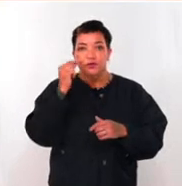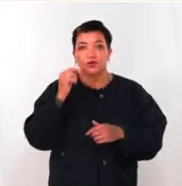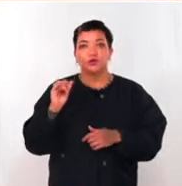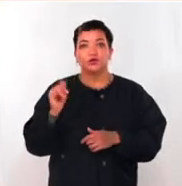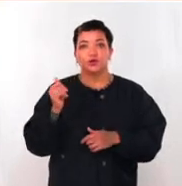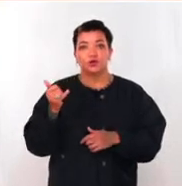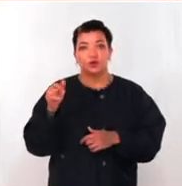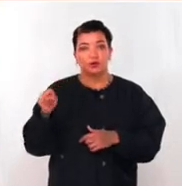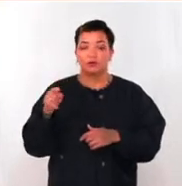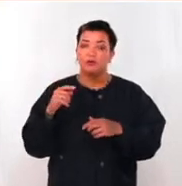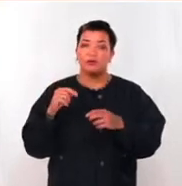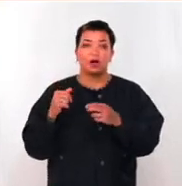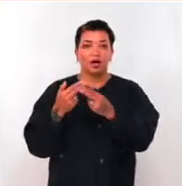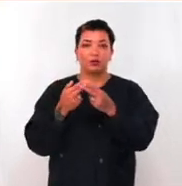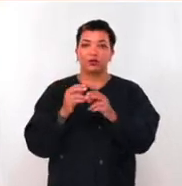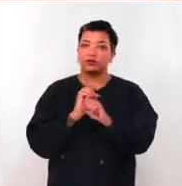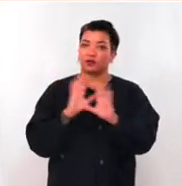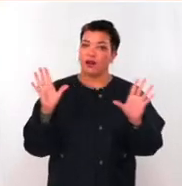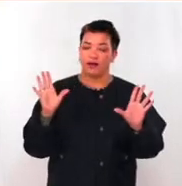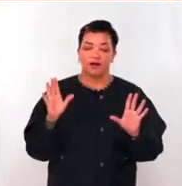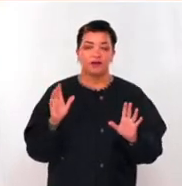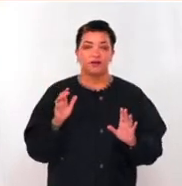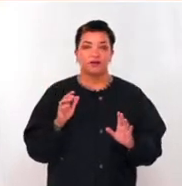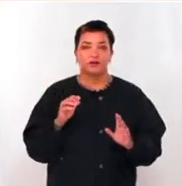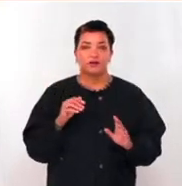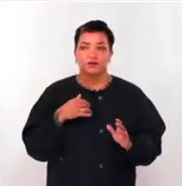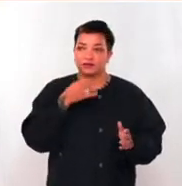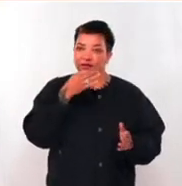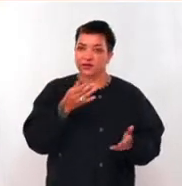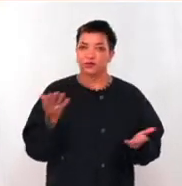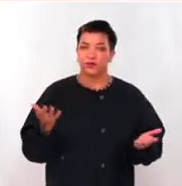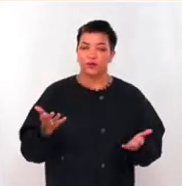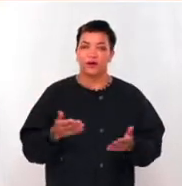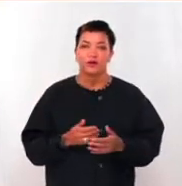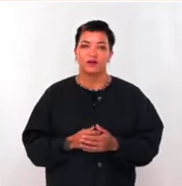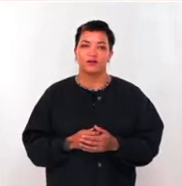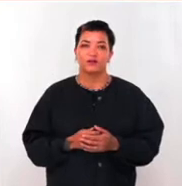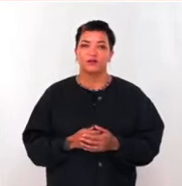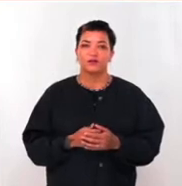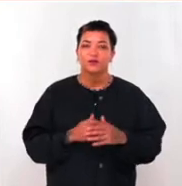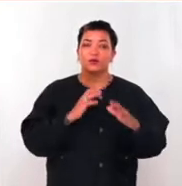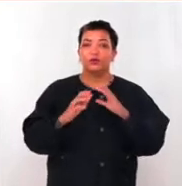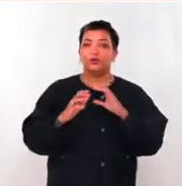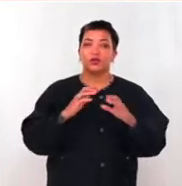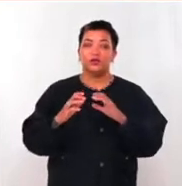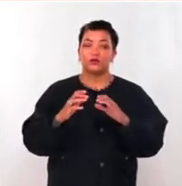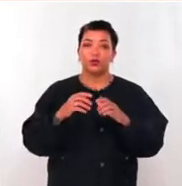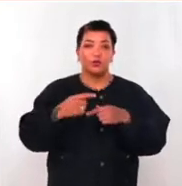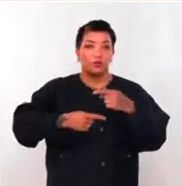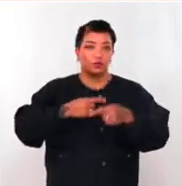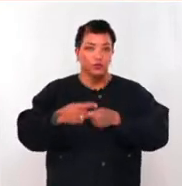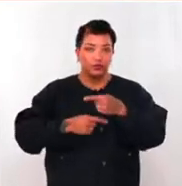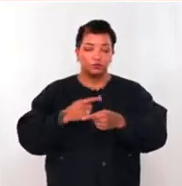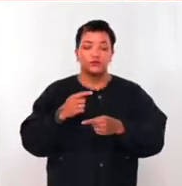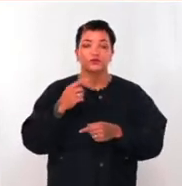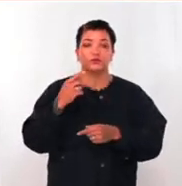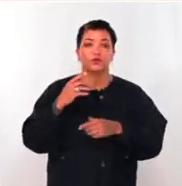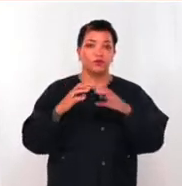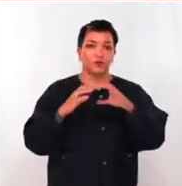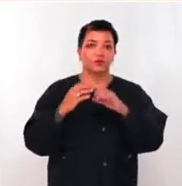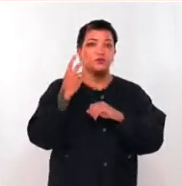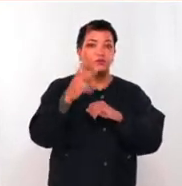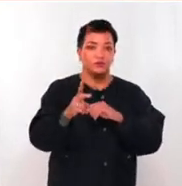de clarté sur les différents points, le fait qu'il y avait dans la communication que vous mettiez en œuvre une, alors je ne dirais